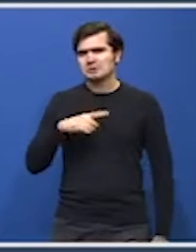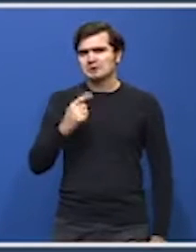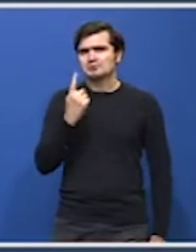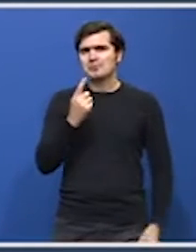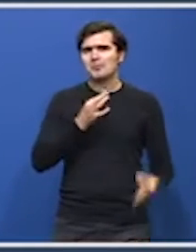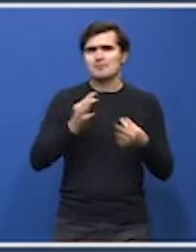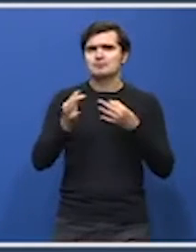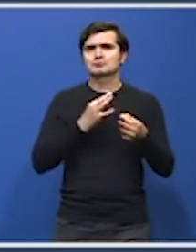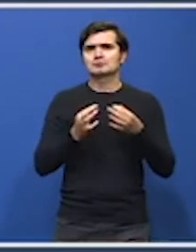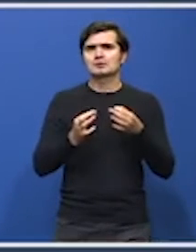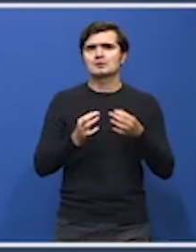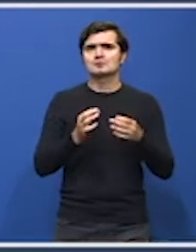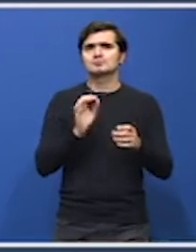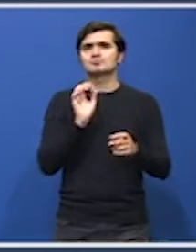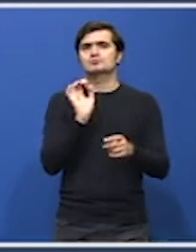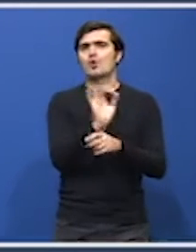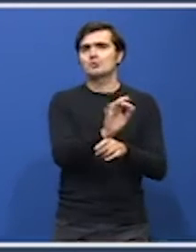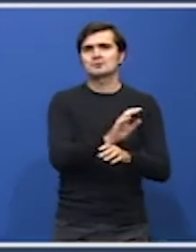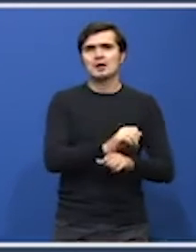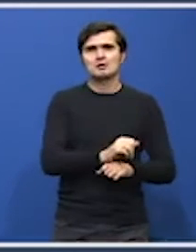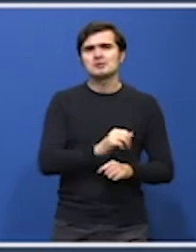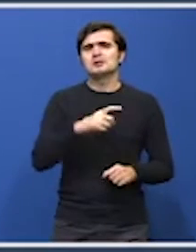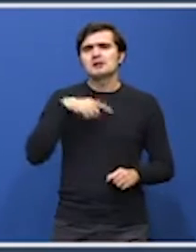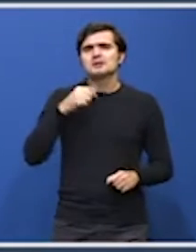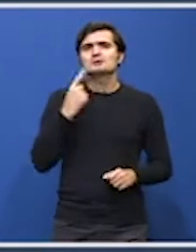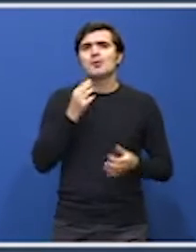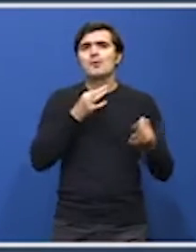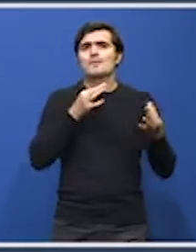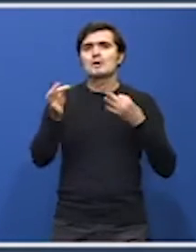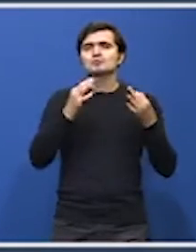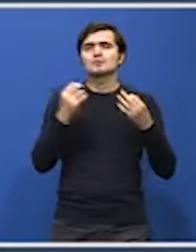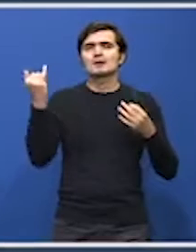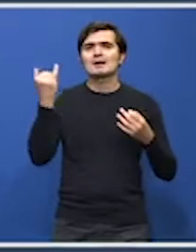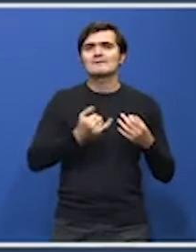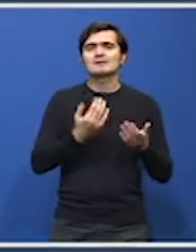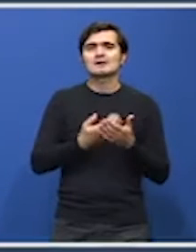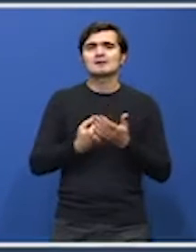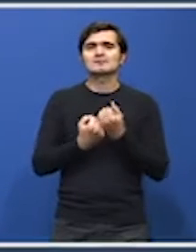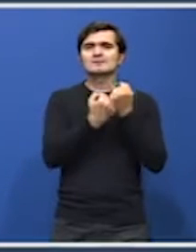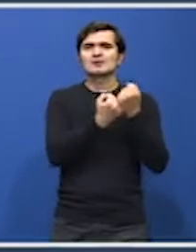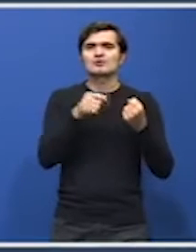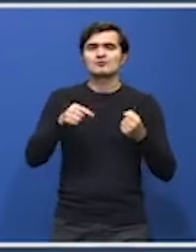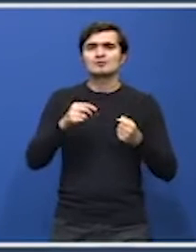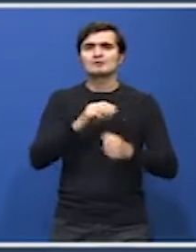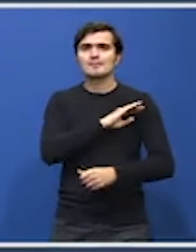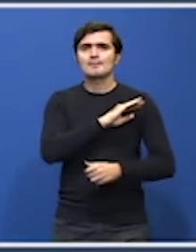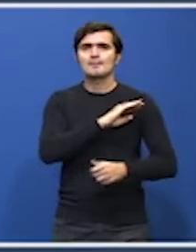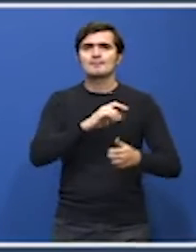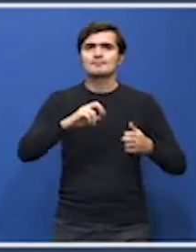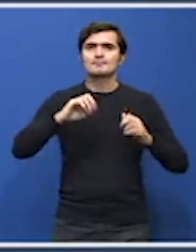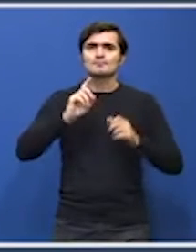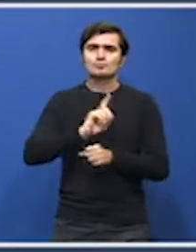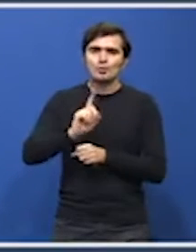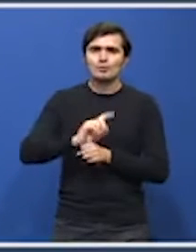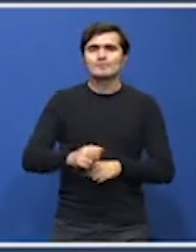pe contrasens, ci este o măsură care vine să sprijine în această perspectivă. Problema se